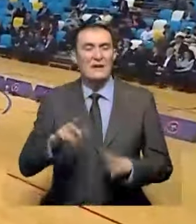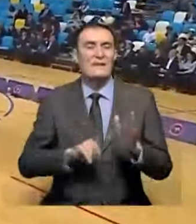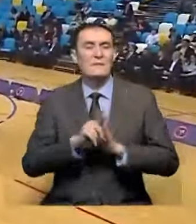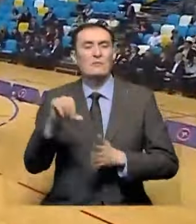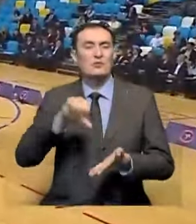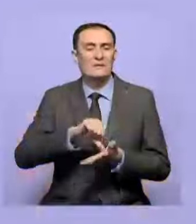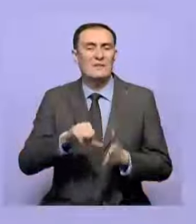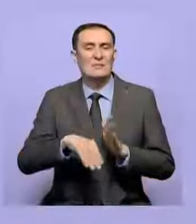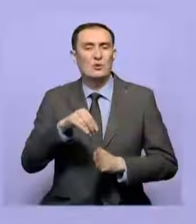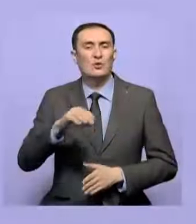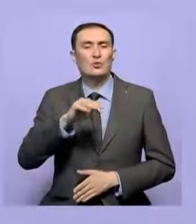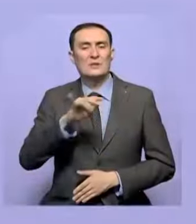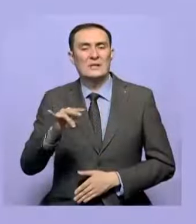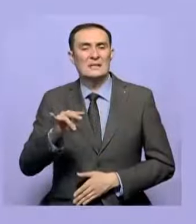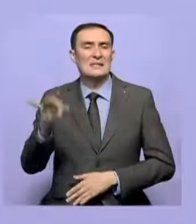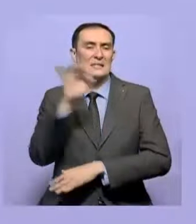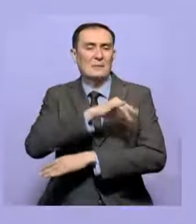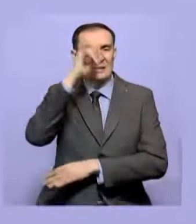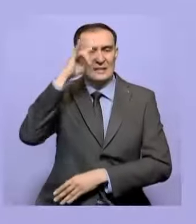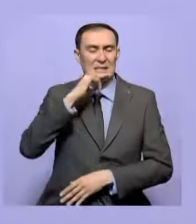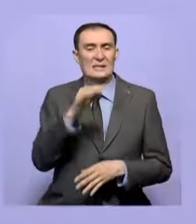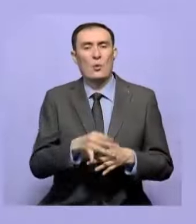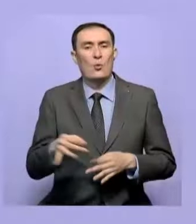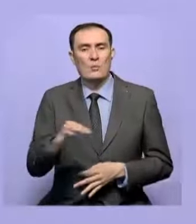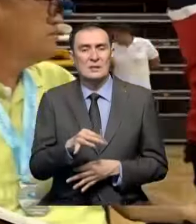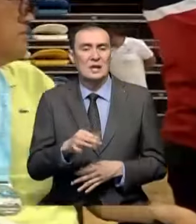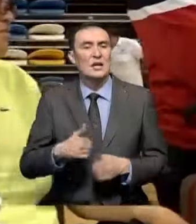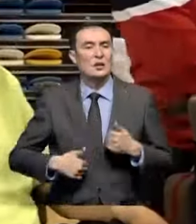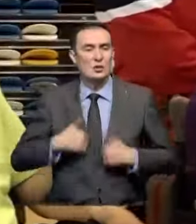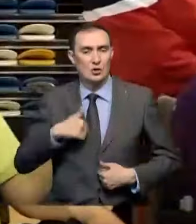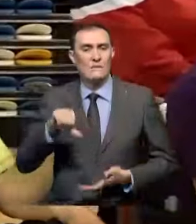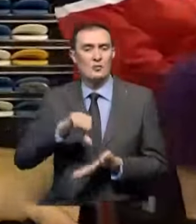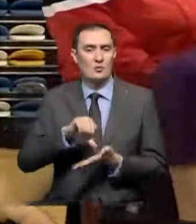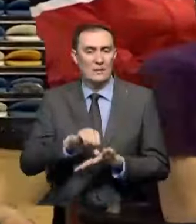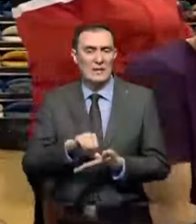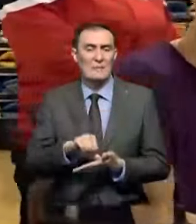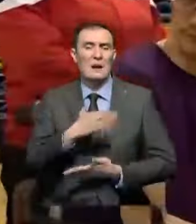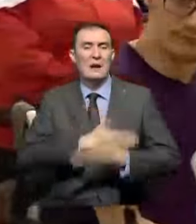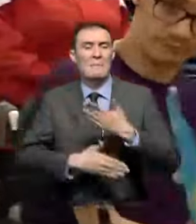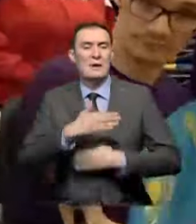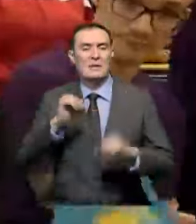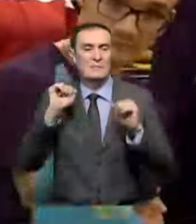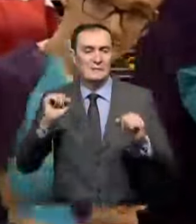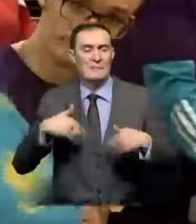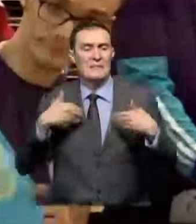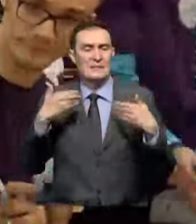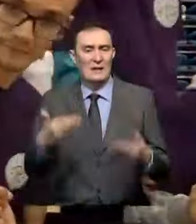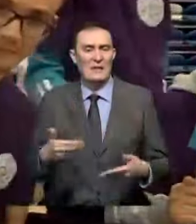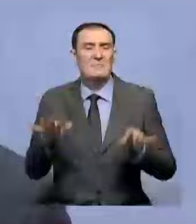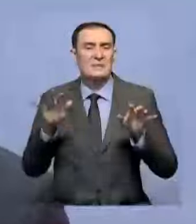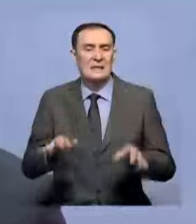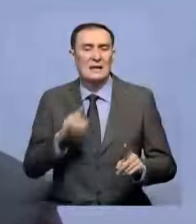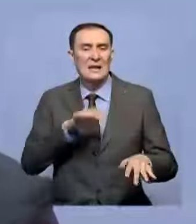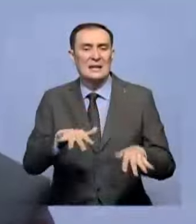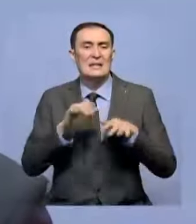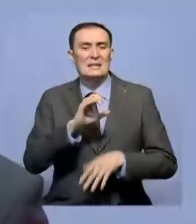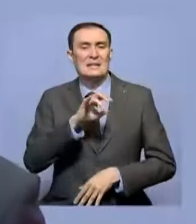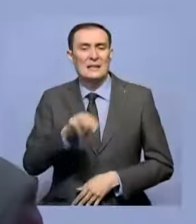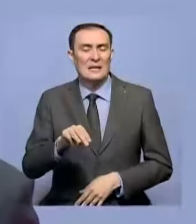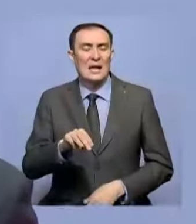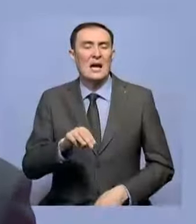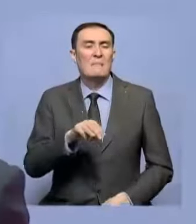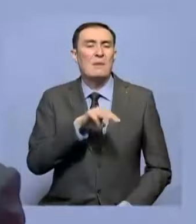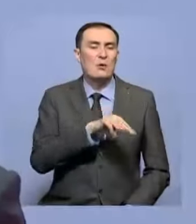участие приняли сборные туркестанской и западно-казахстанской областей с достойным выступлением пара спортсменов поздравил председатель Сената